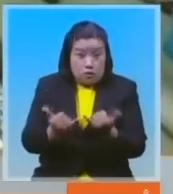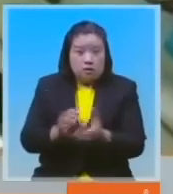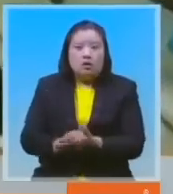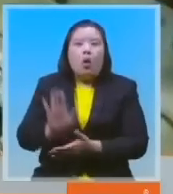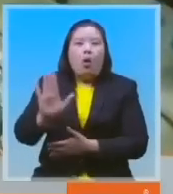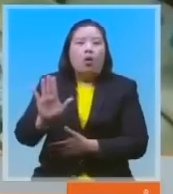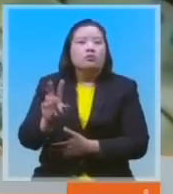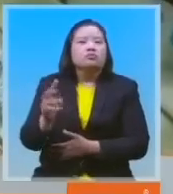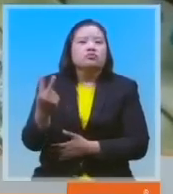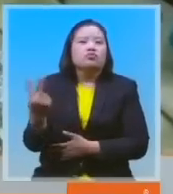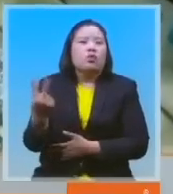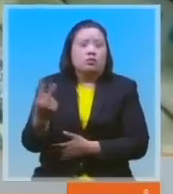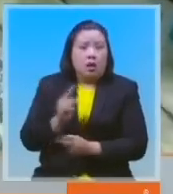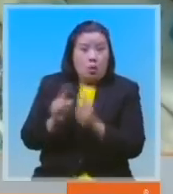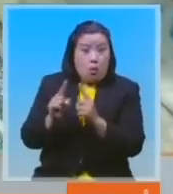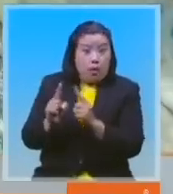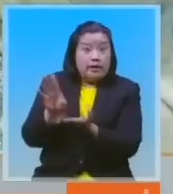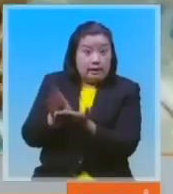าครับ